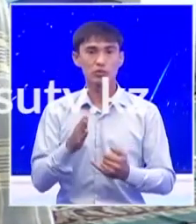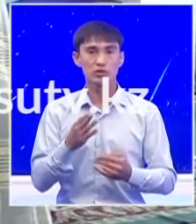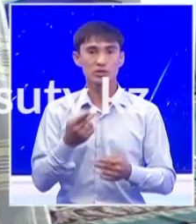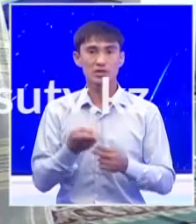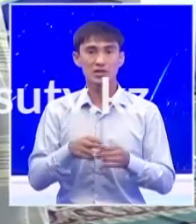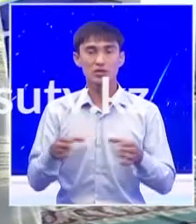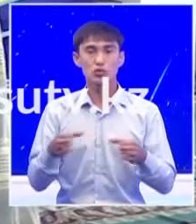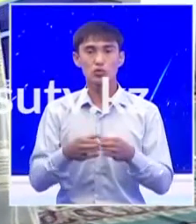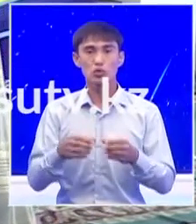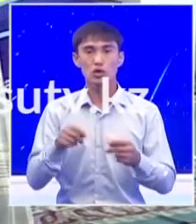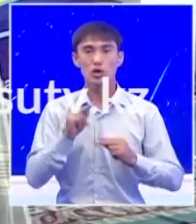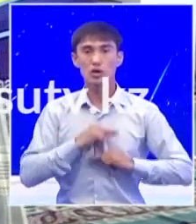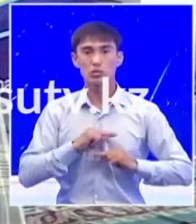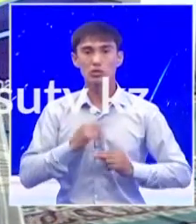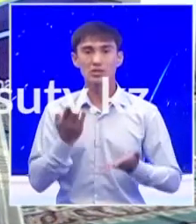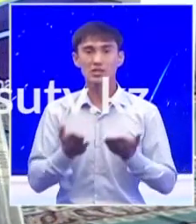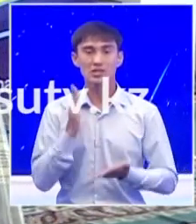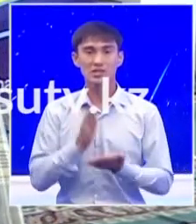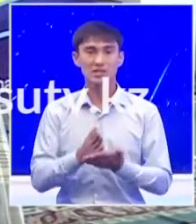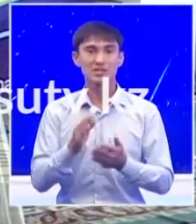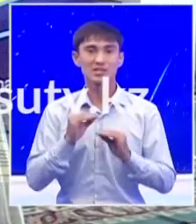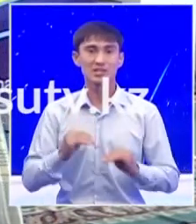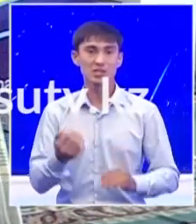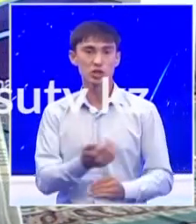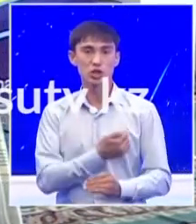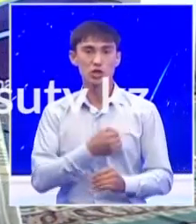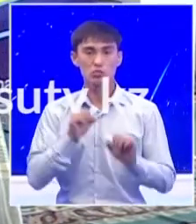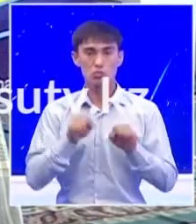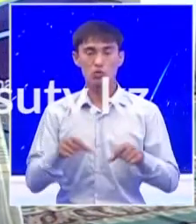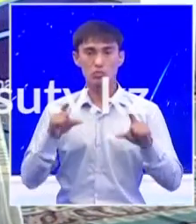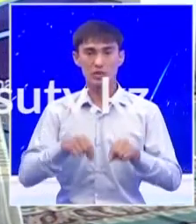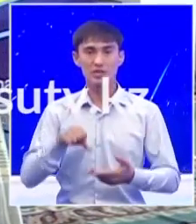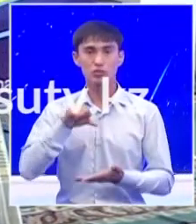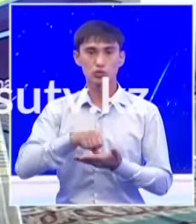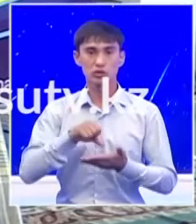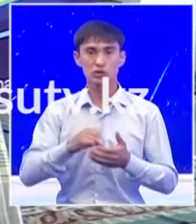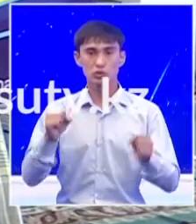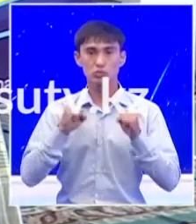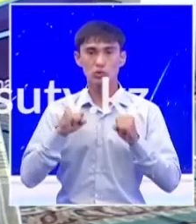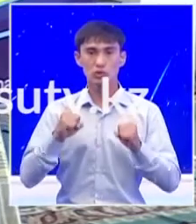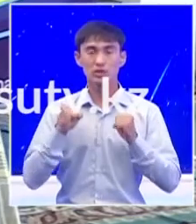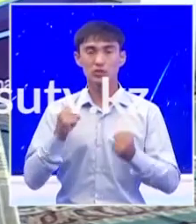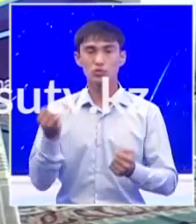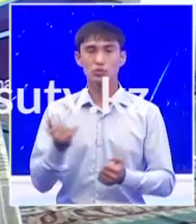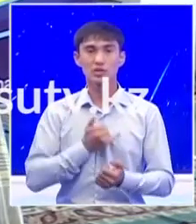кружок работать. Если есть дети, которые желают, могут прийти на эти кружки. У нас в партии есть